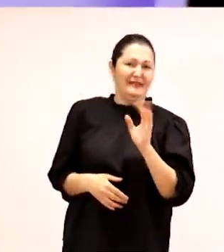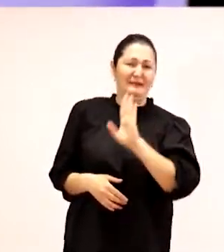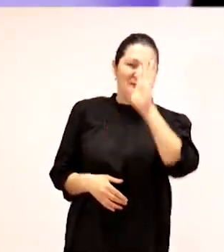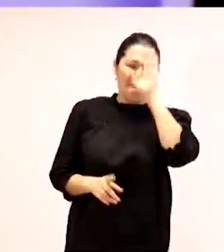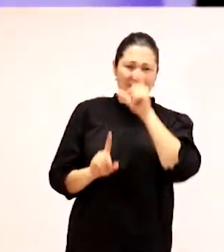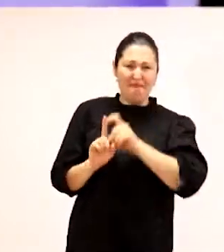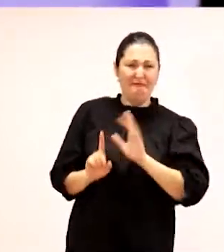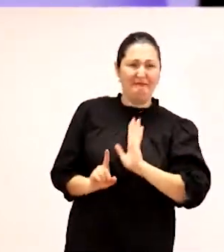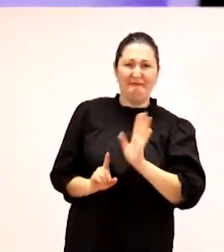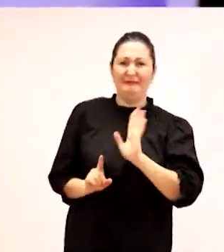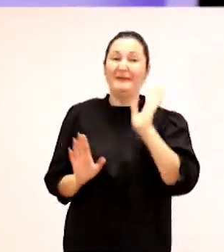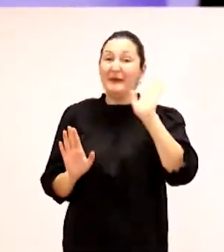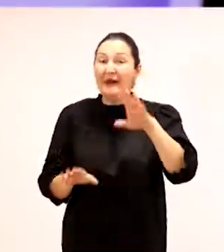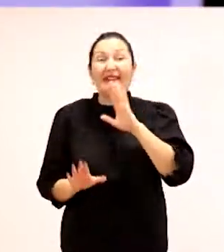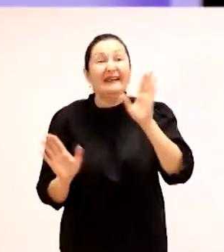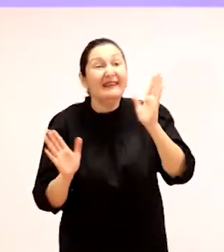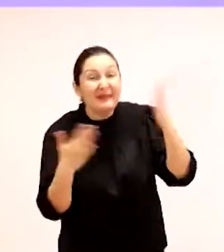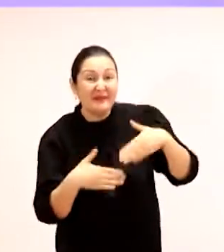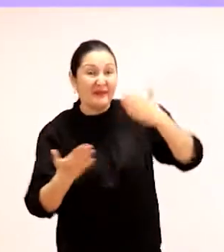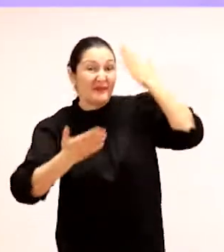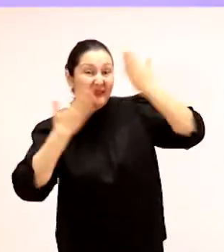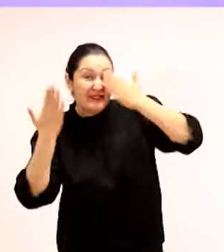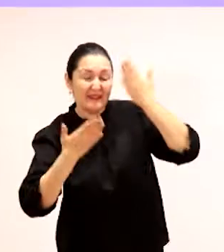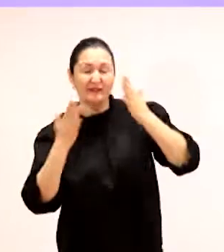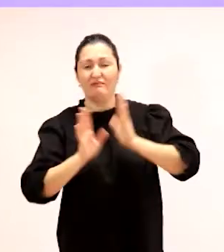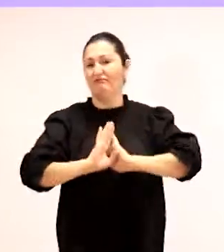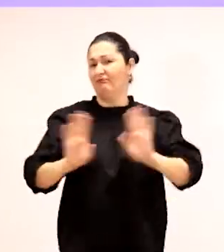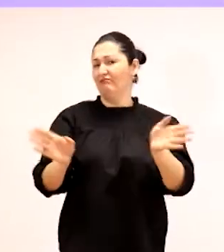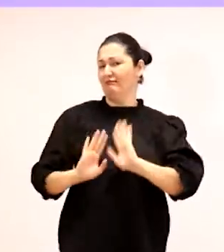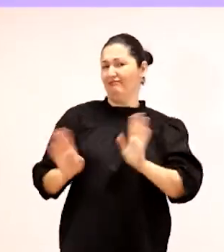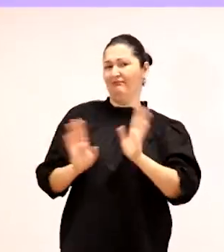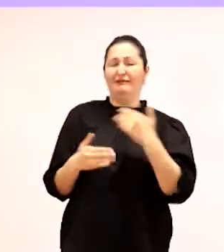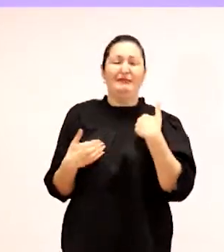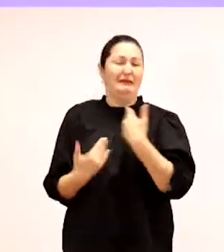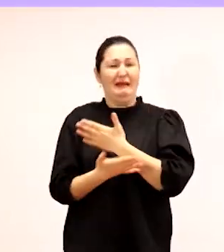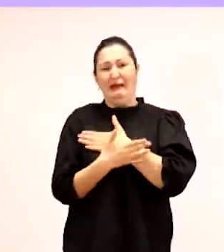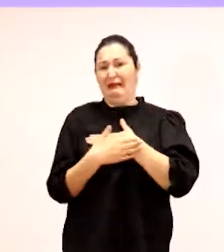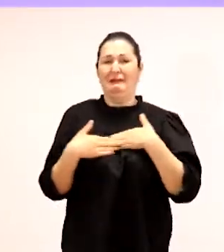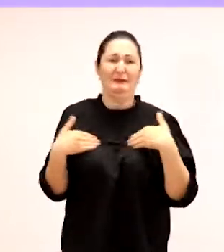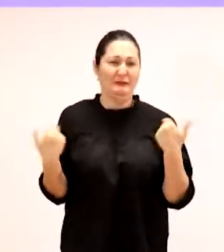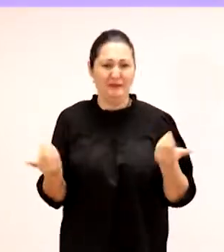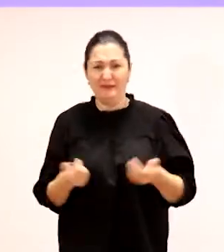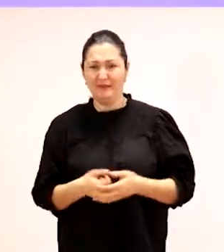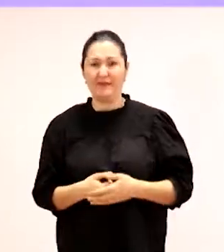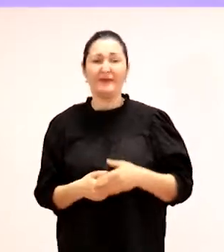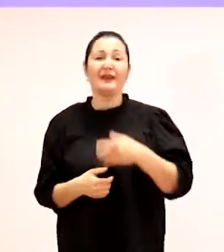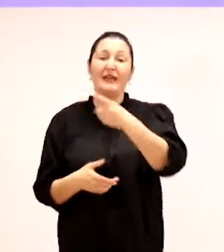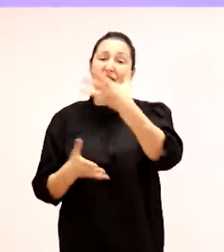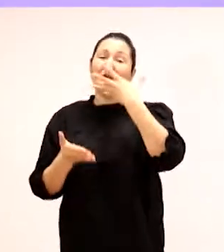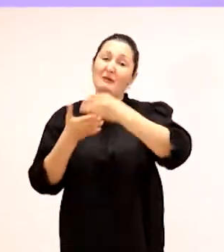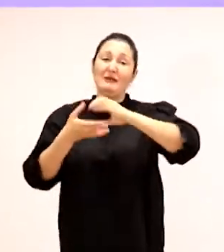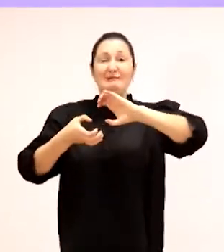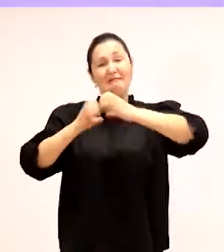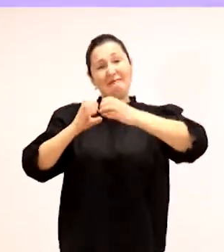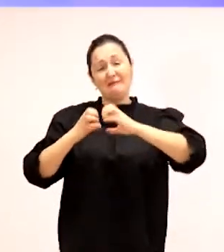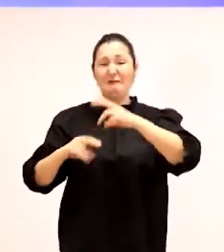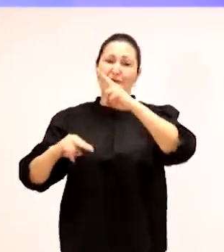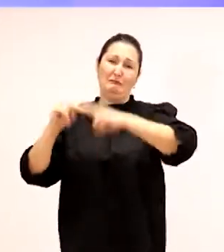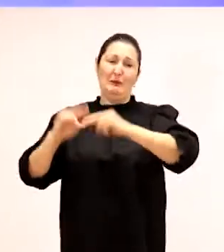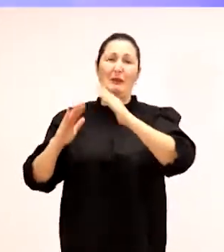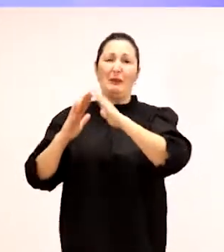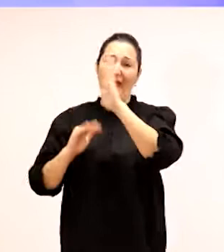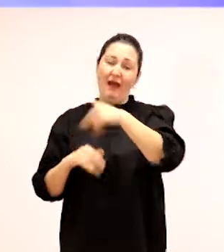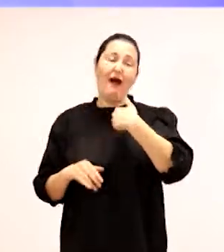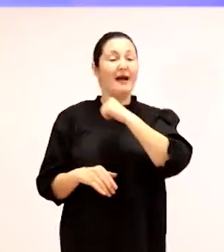Ну будет весело, вот увидишь. Нет, я не хочу. Ты бери кубики, строй дом, а